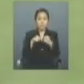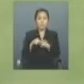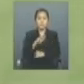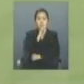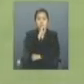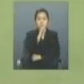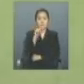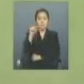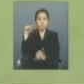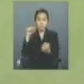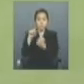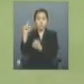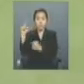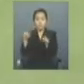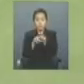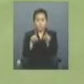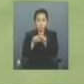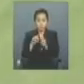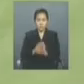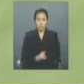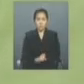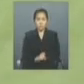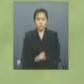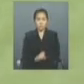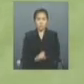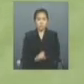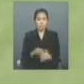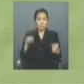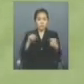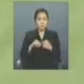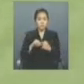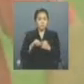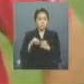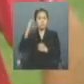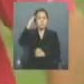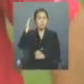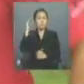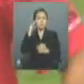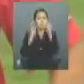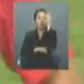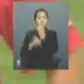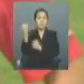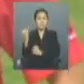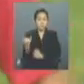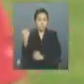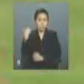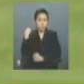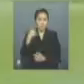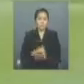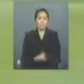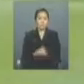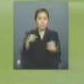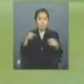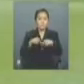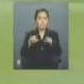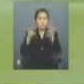1อัพค่ะมาร์ตินไคเมอร์โปรเยอรมนีชนะโนซุงยุนโปรเกาหลีใต้2ต่อ1อัพสำหรับการประกบคู่แมตช์เพล